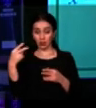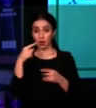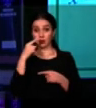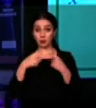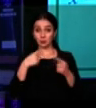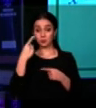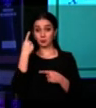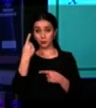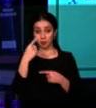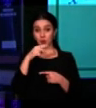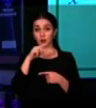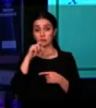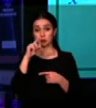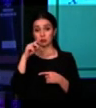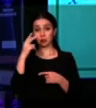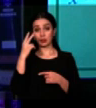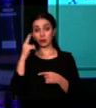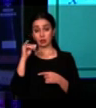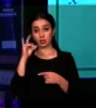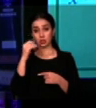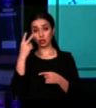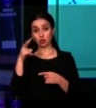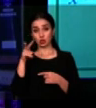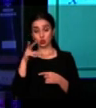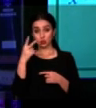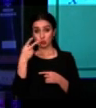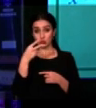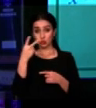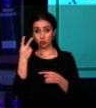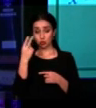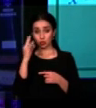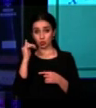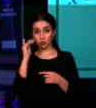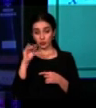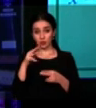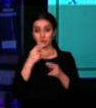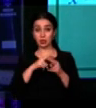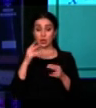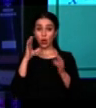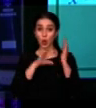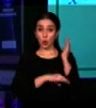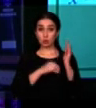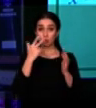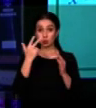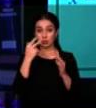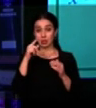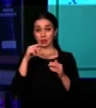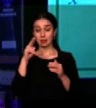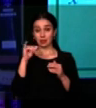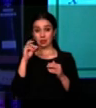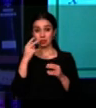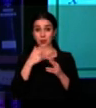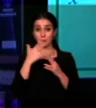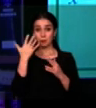ildizi 1, darajasi 2 juft ekan. Va oxirgisini darajasi, demak 3 ning darajasi 5 ga teng